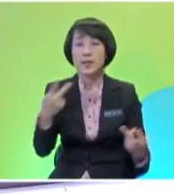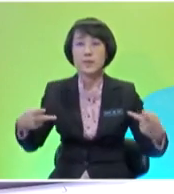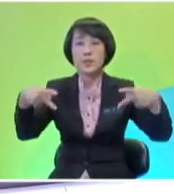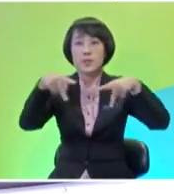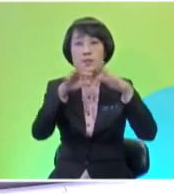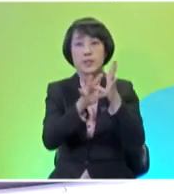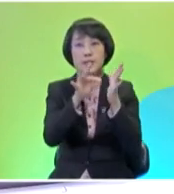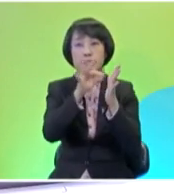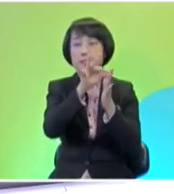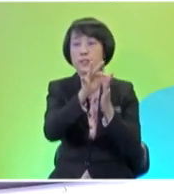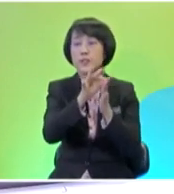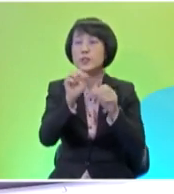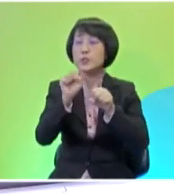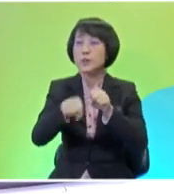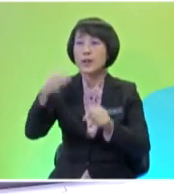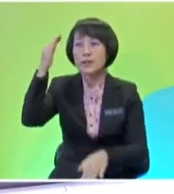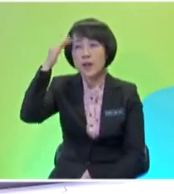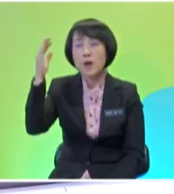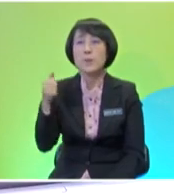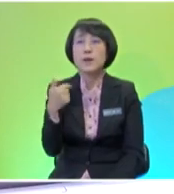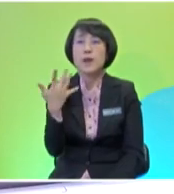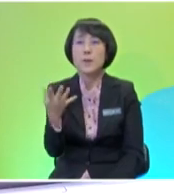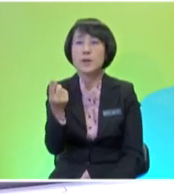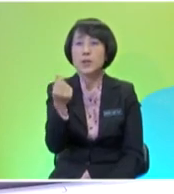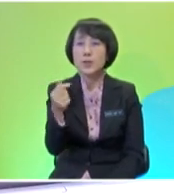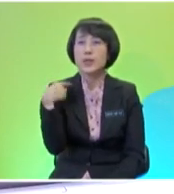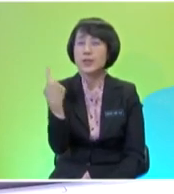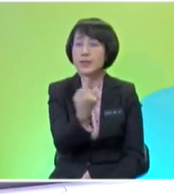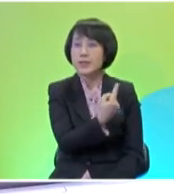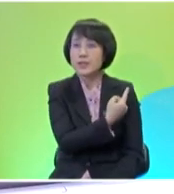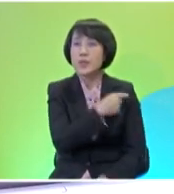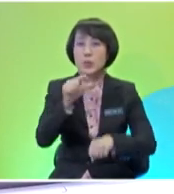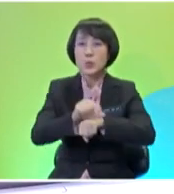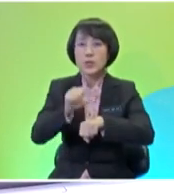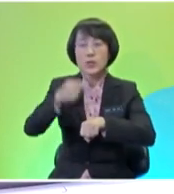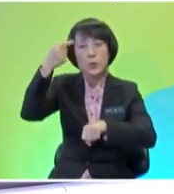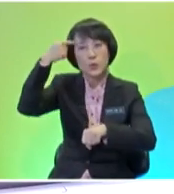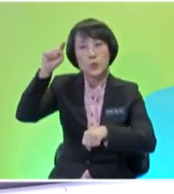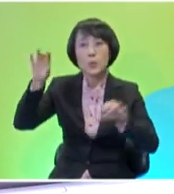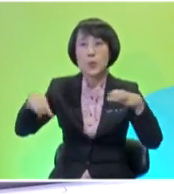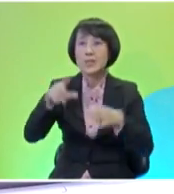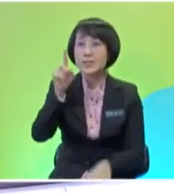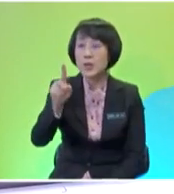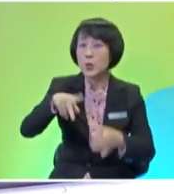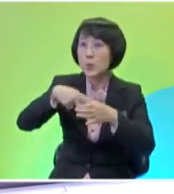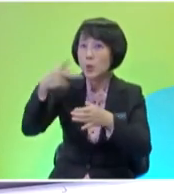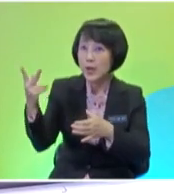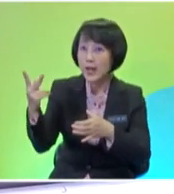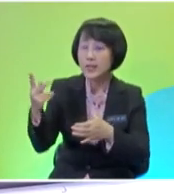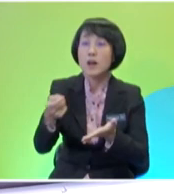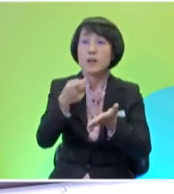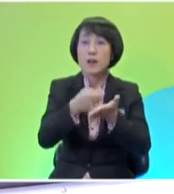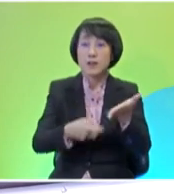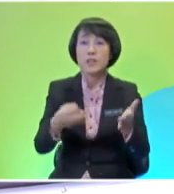kos ni supaya kita tahu berapa modal kita untuk buat sesuatu produk. Okey, macam Irfan tahu sekarang ni kita nak buat apa-apa produk kita kena tahu kos berapa